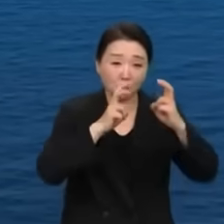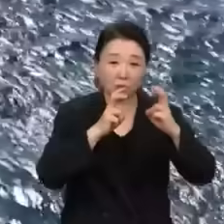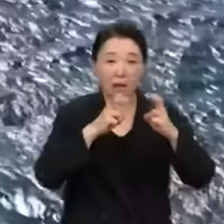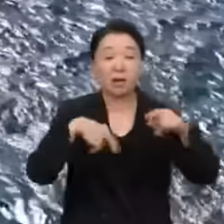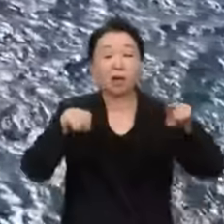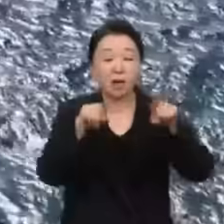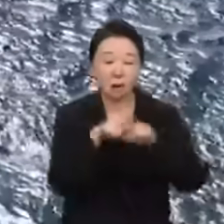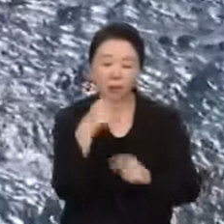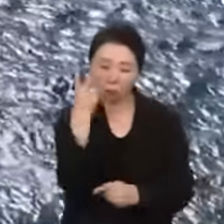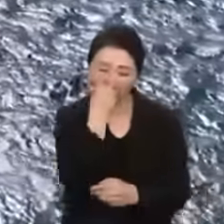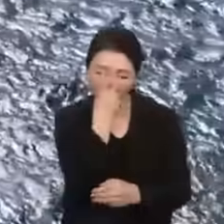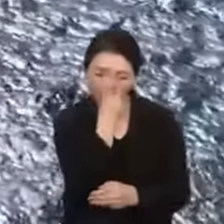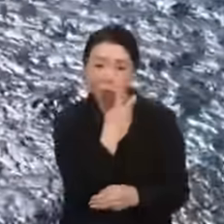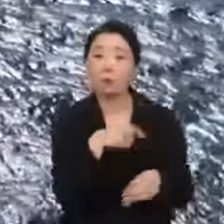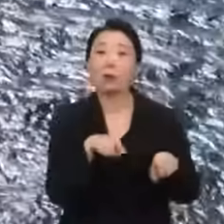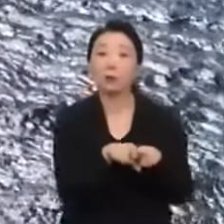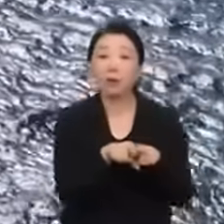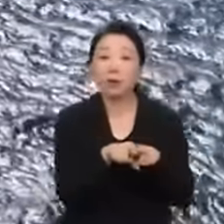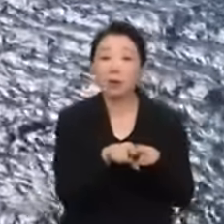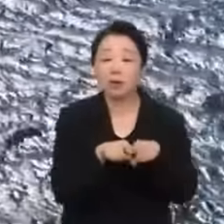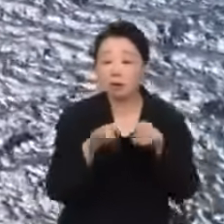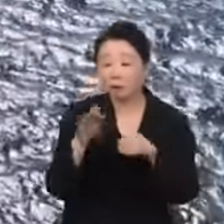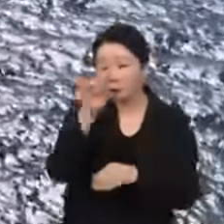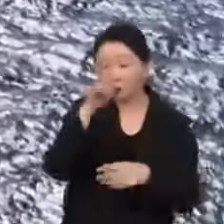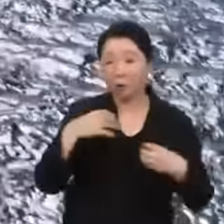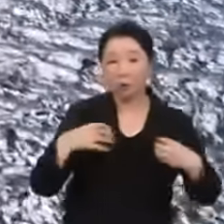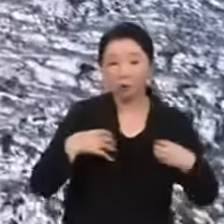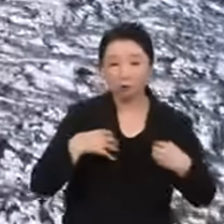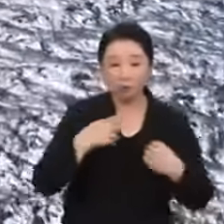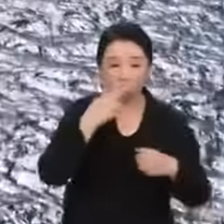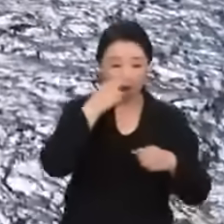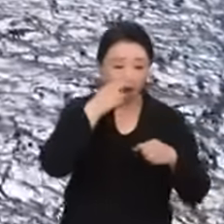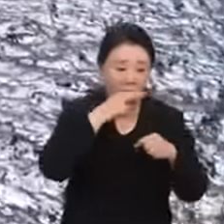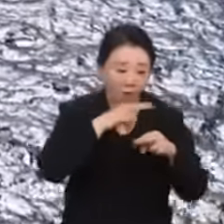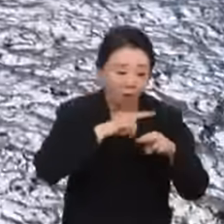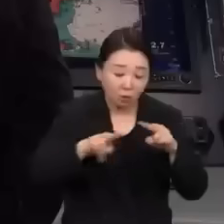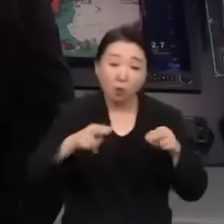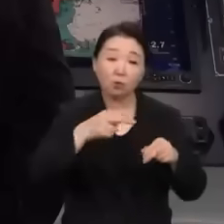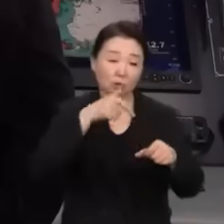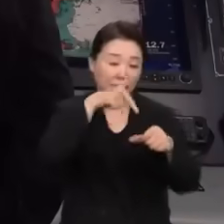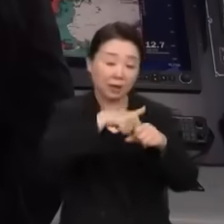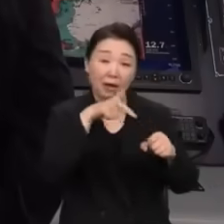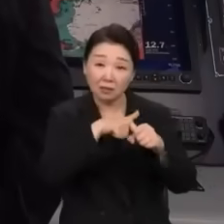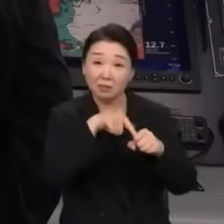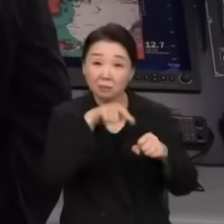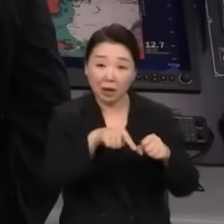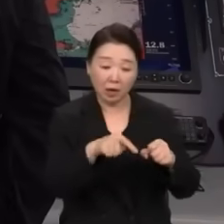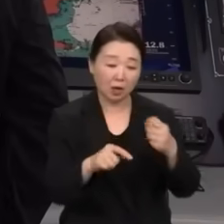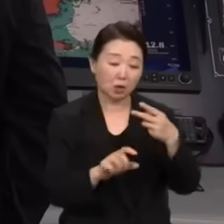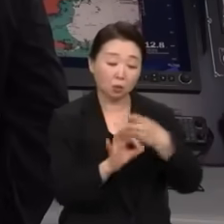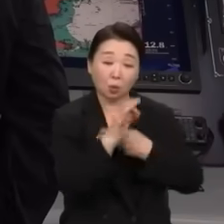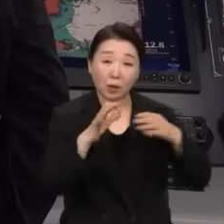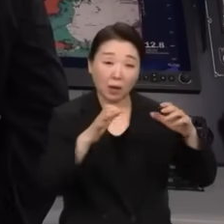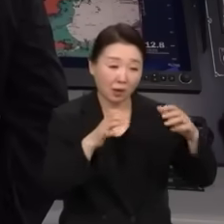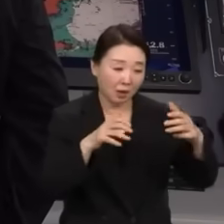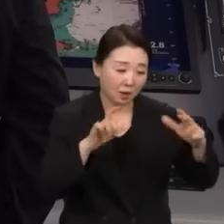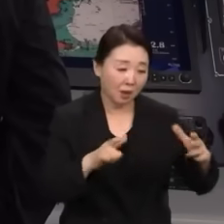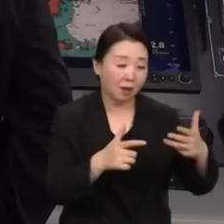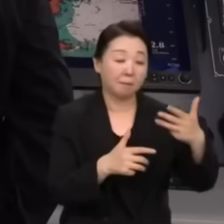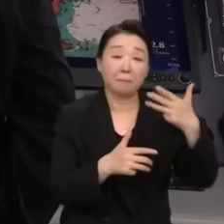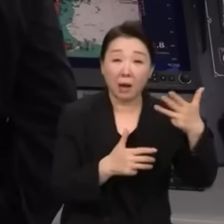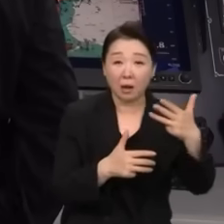탐사를 버려 이번에 정부가 석유 가스 매장 가능성이 크다고 본 동해 8광구 6-1광구